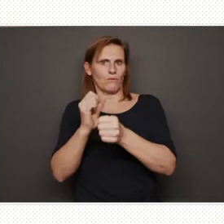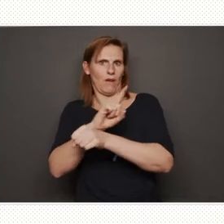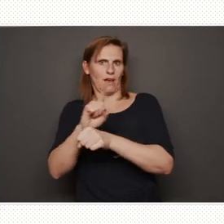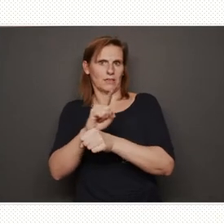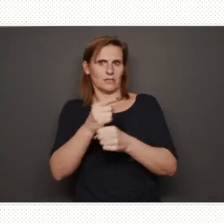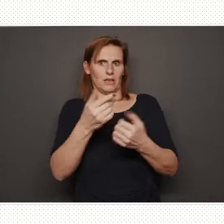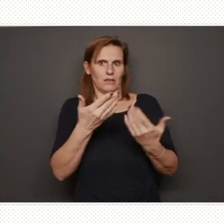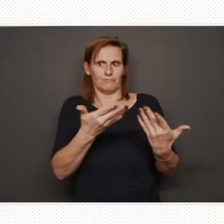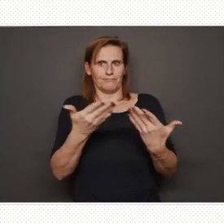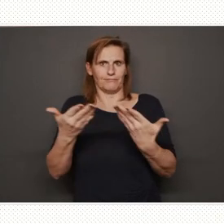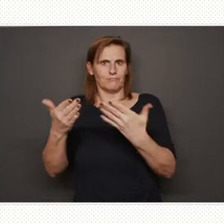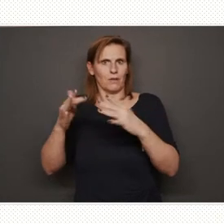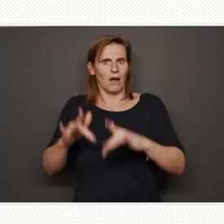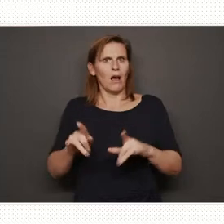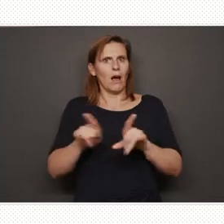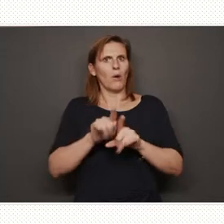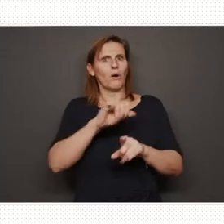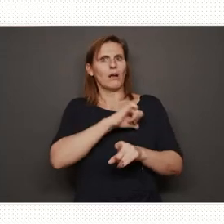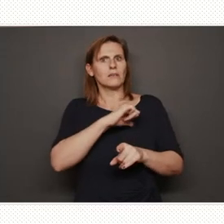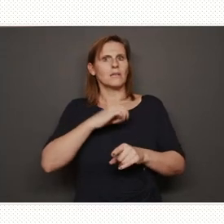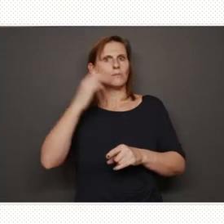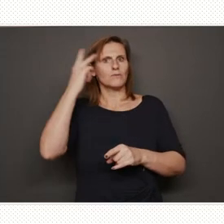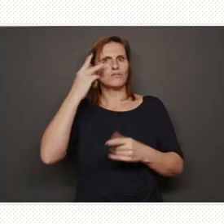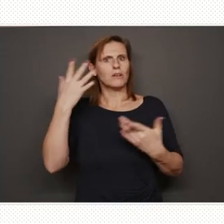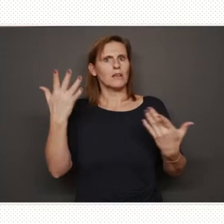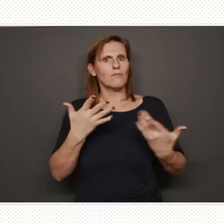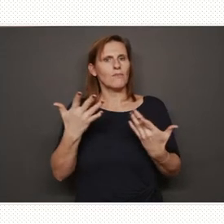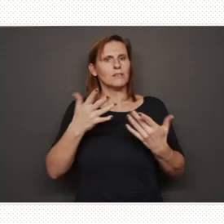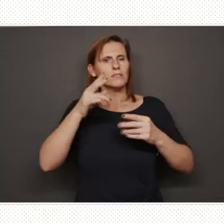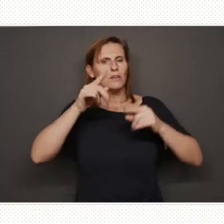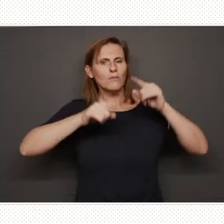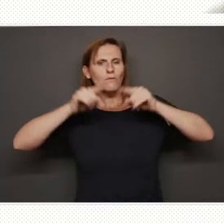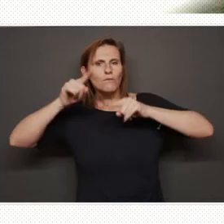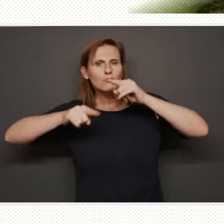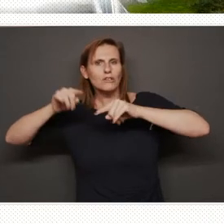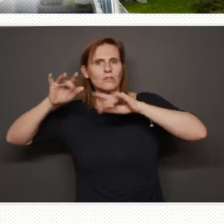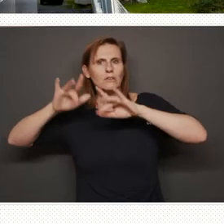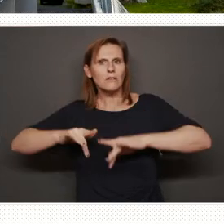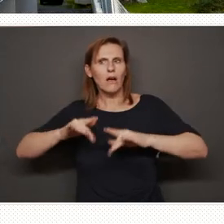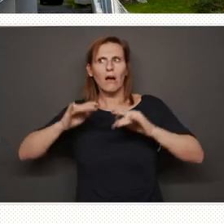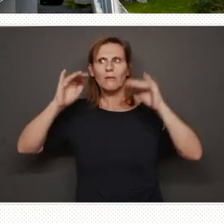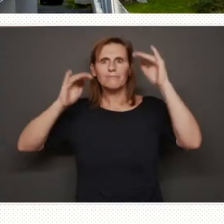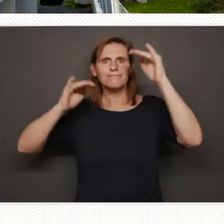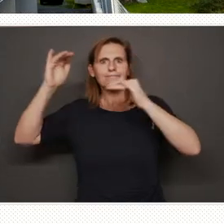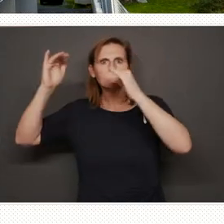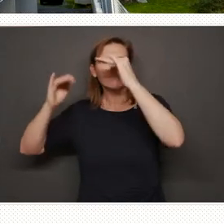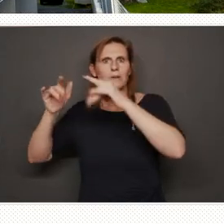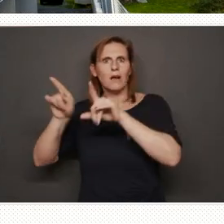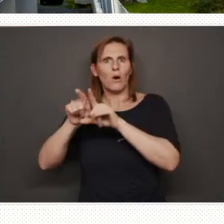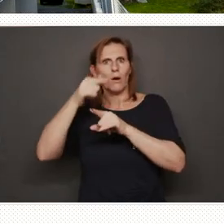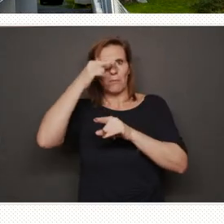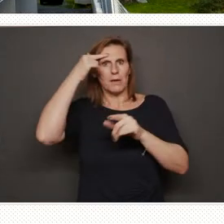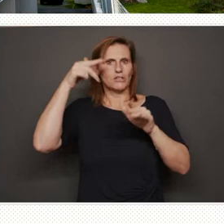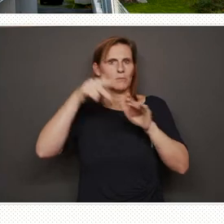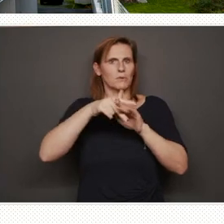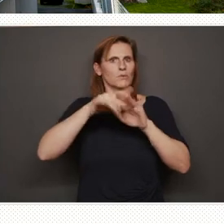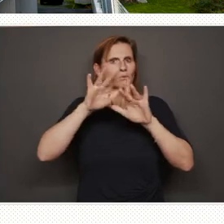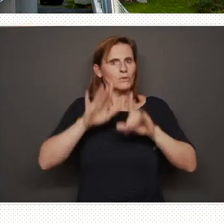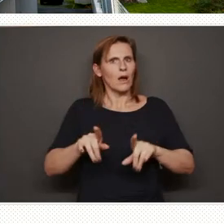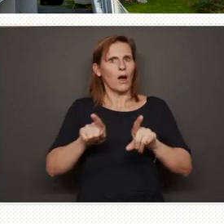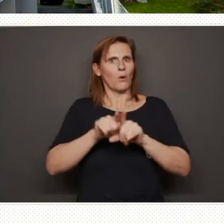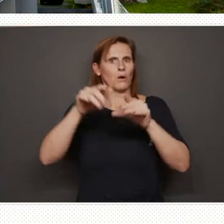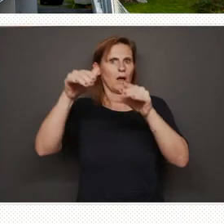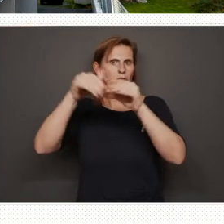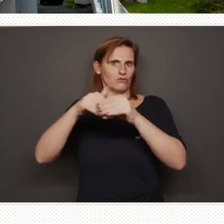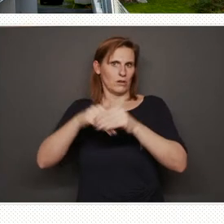Ebenso ist es für Taffi selbstverständlich, auf den unterschiedlichsten Hierarchieebenen Menschen mit Behinderungen auch